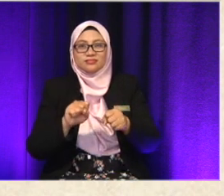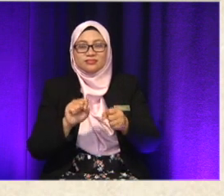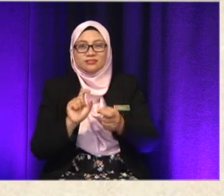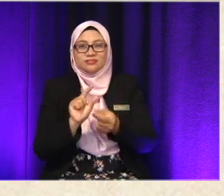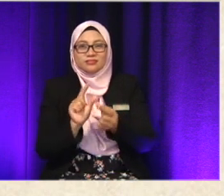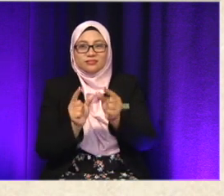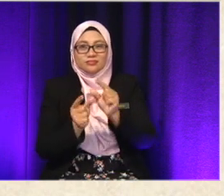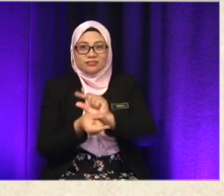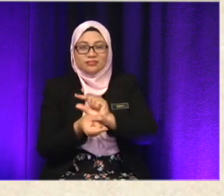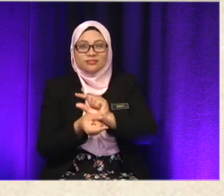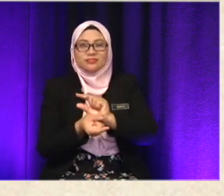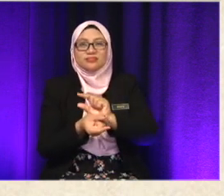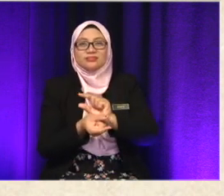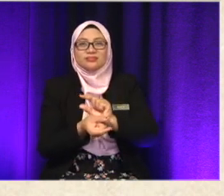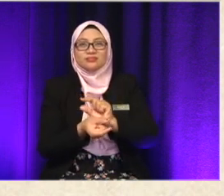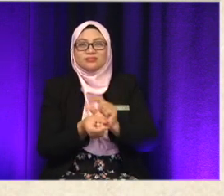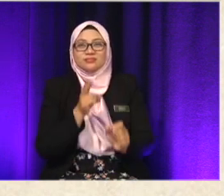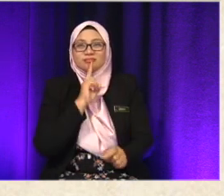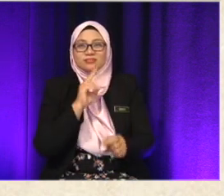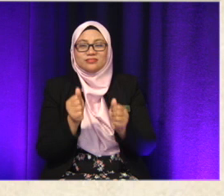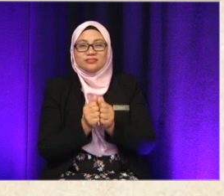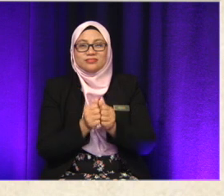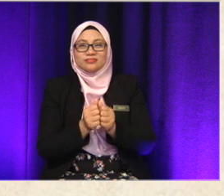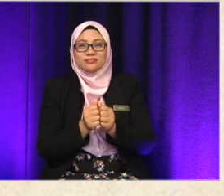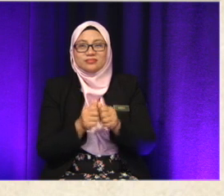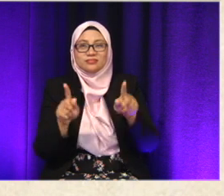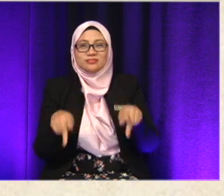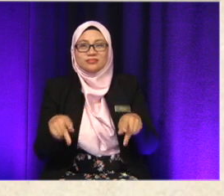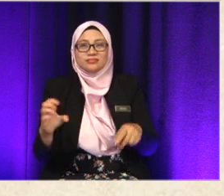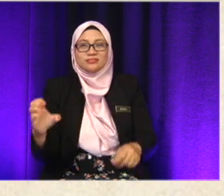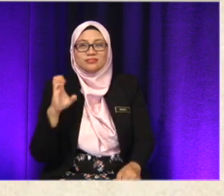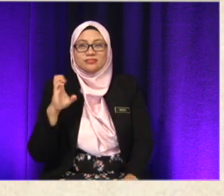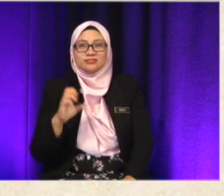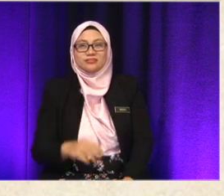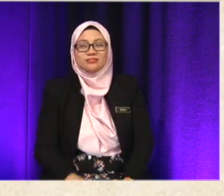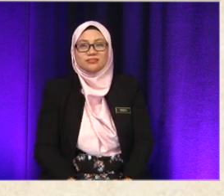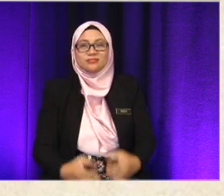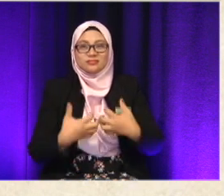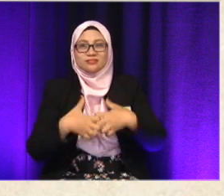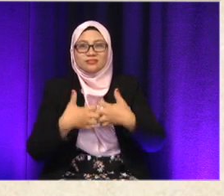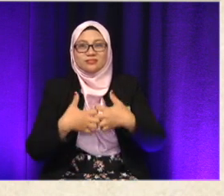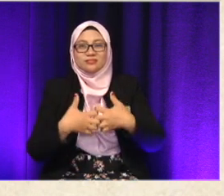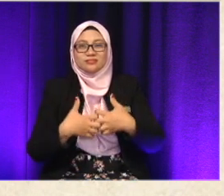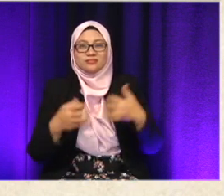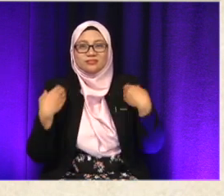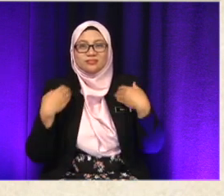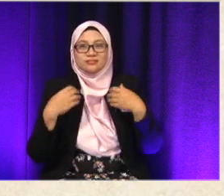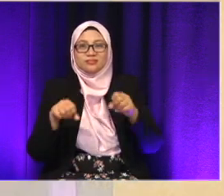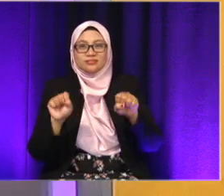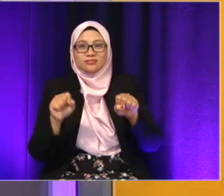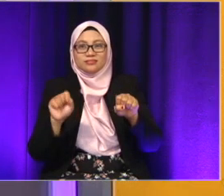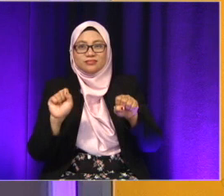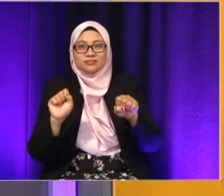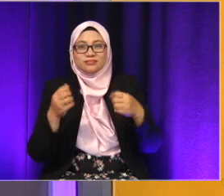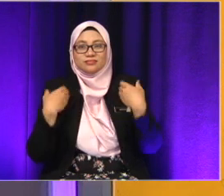pump hidrolik dengan kuasa elektrik. Jadi kita running kan. Macam dalam pump akuarium pun sama juga. Jadi motor ada pump di sini.